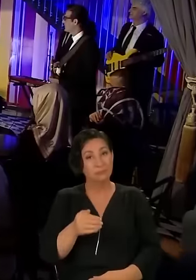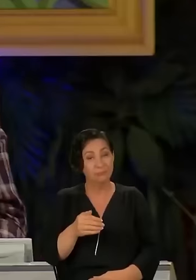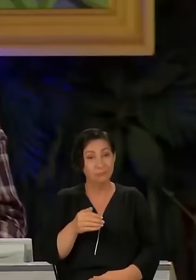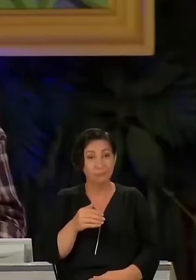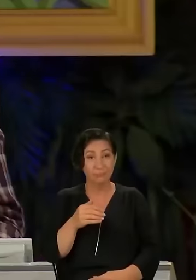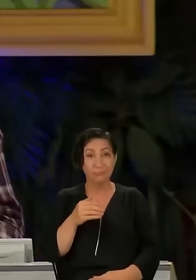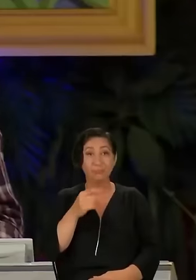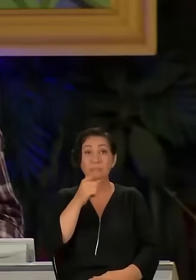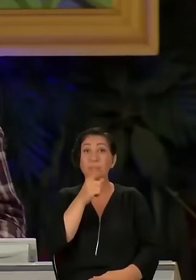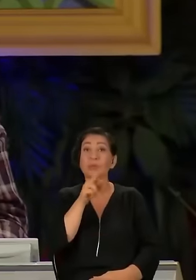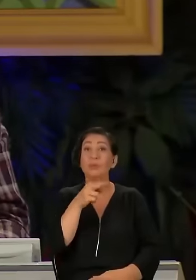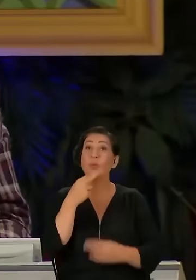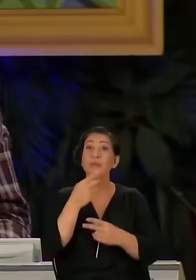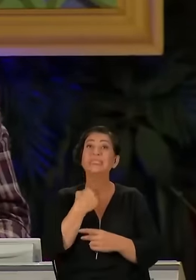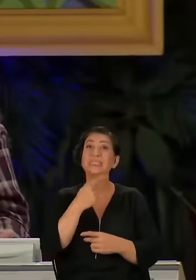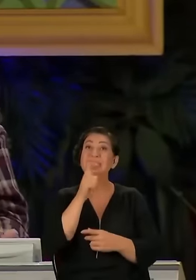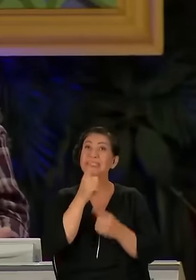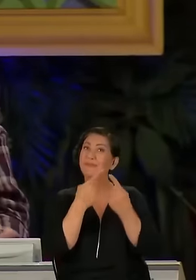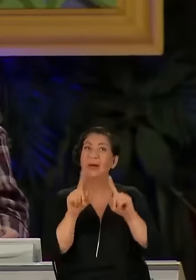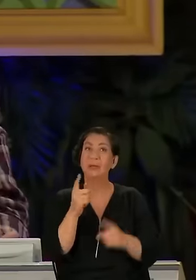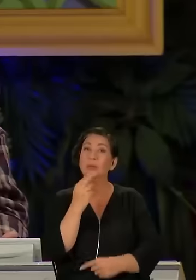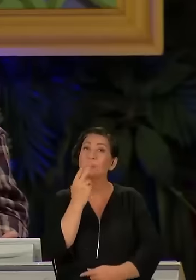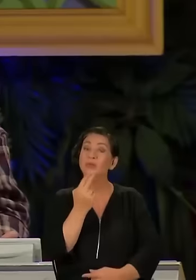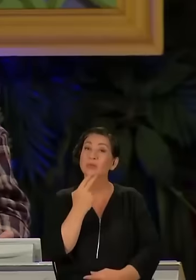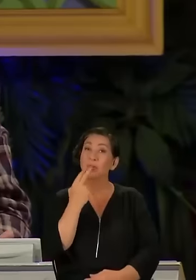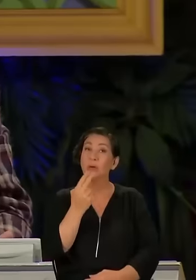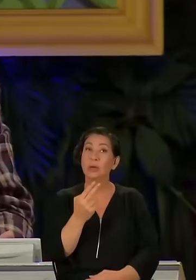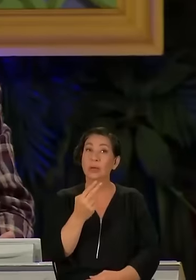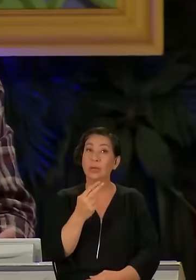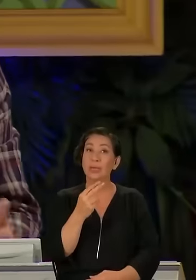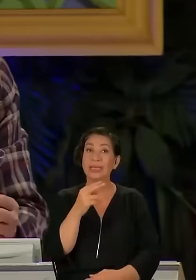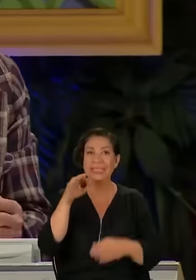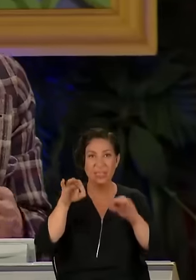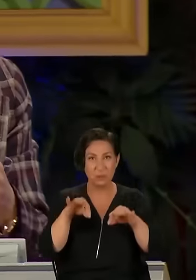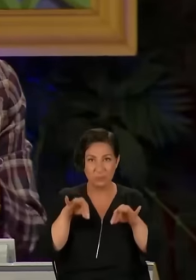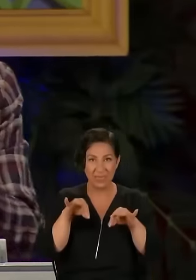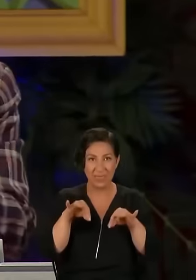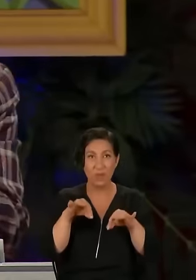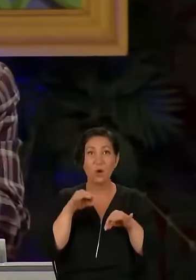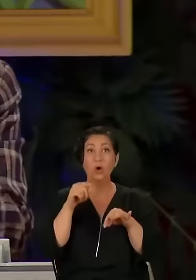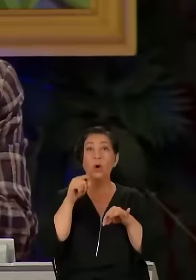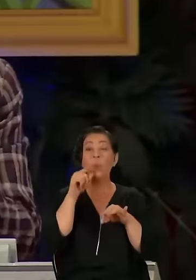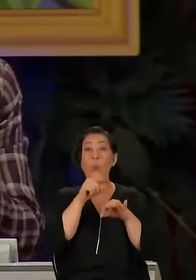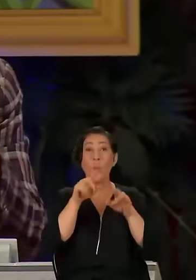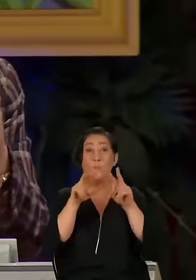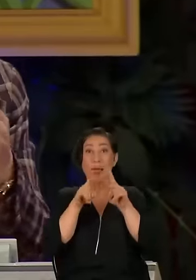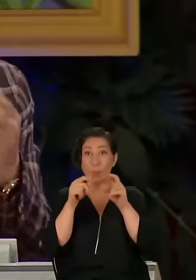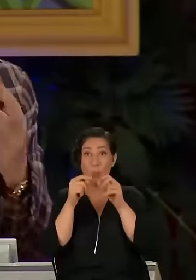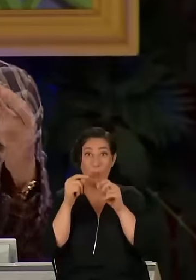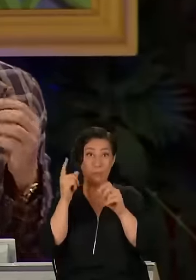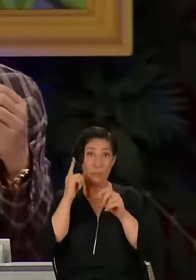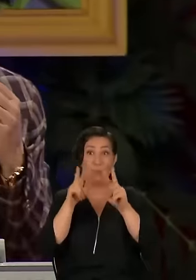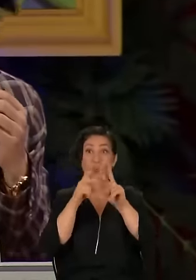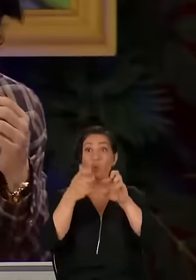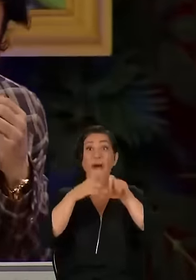Ve böyle konuşuyor. Böyle konuşuyor. Şimdi bu Marlon Brando. Geliyoruz